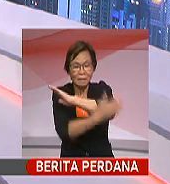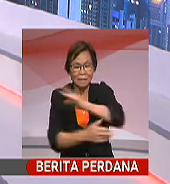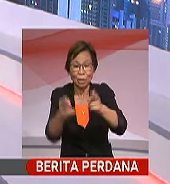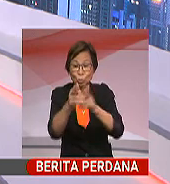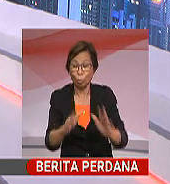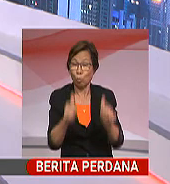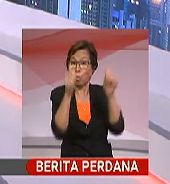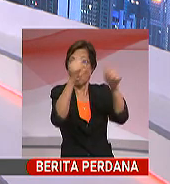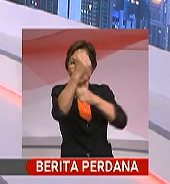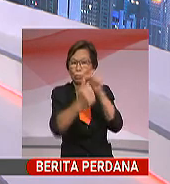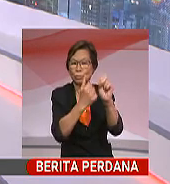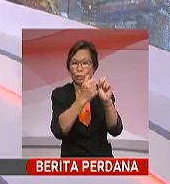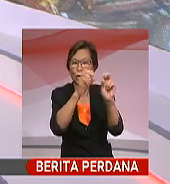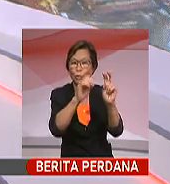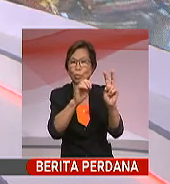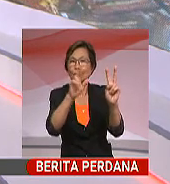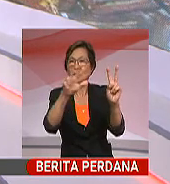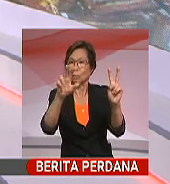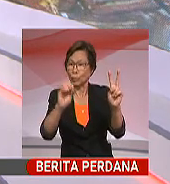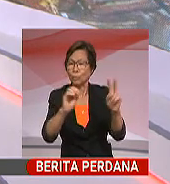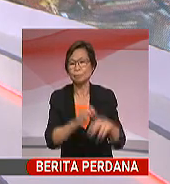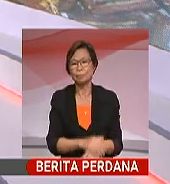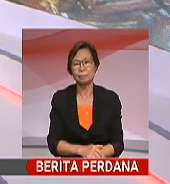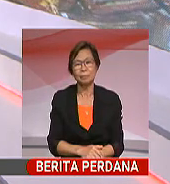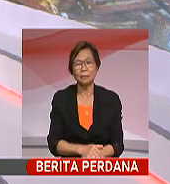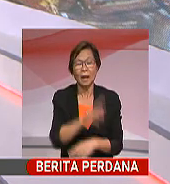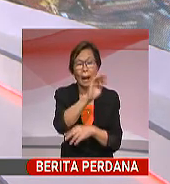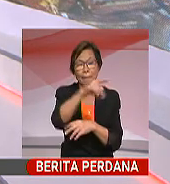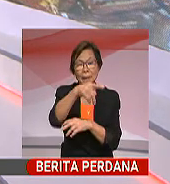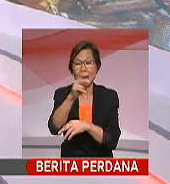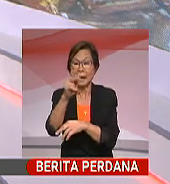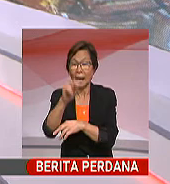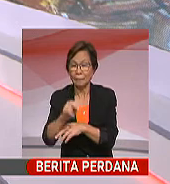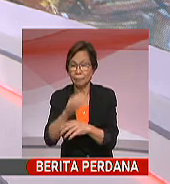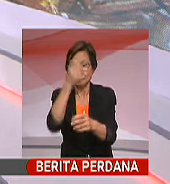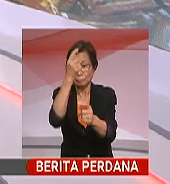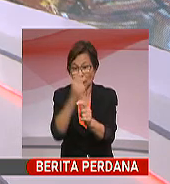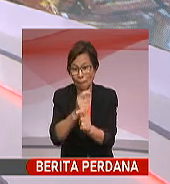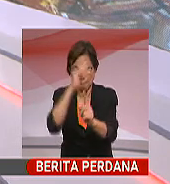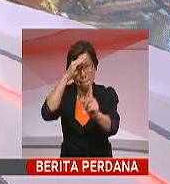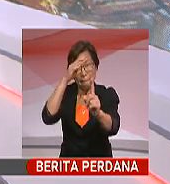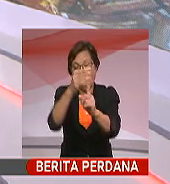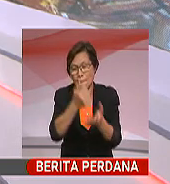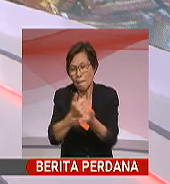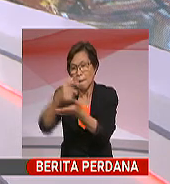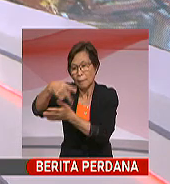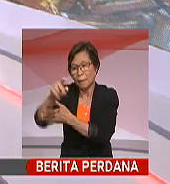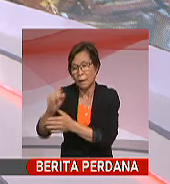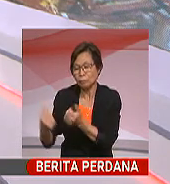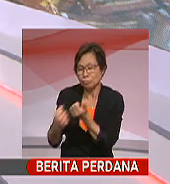keusahawanan unggul menjelang tahun 2030. Justru MPKN menetapkan sasaran untuk membantu PKS